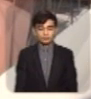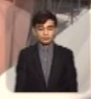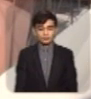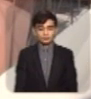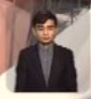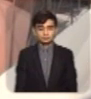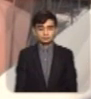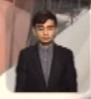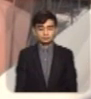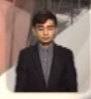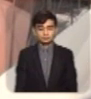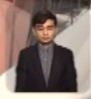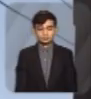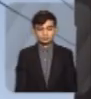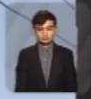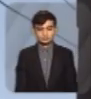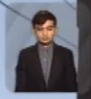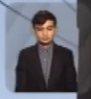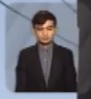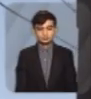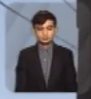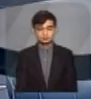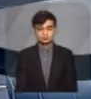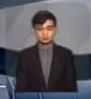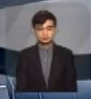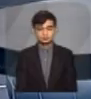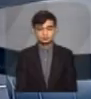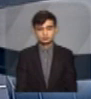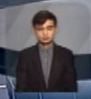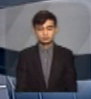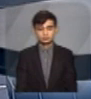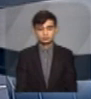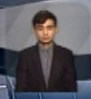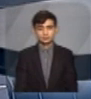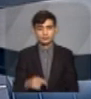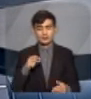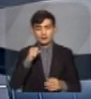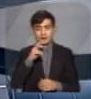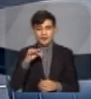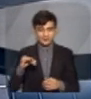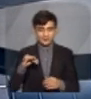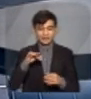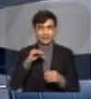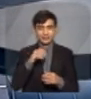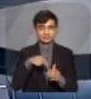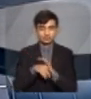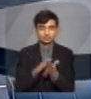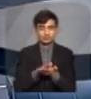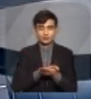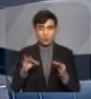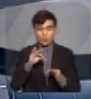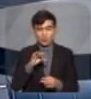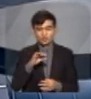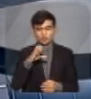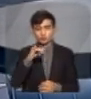Людмила Батюшкина, Ирина Нинашева, Информбюро, Карагандинская область. Антисанитарию и хаос на кухне в компании по